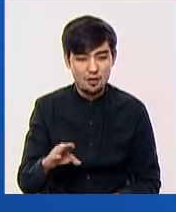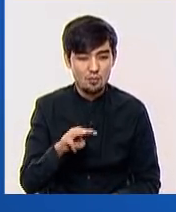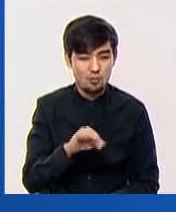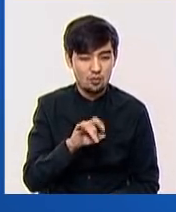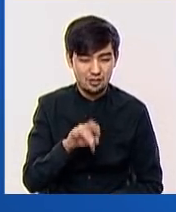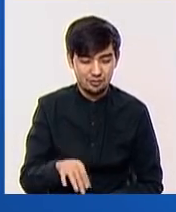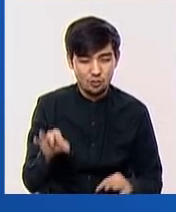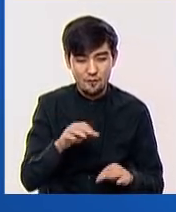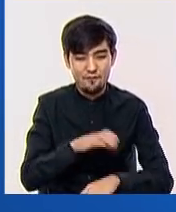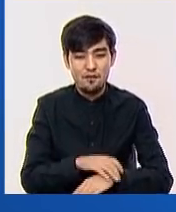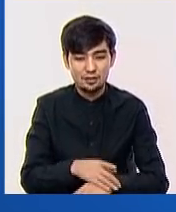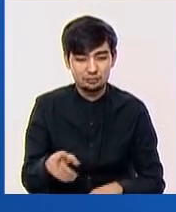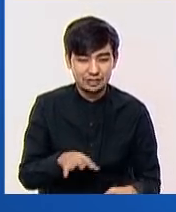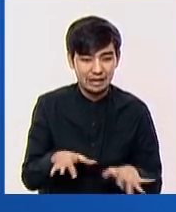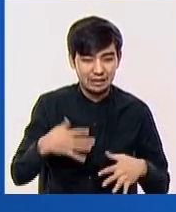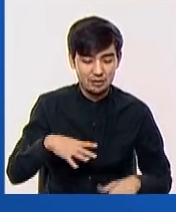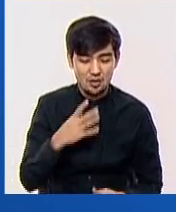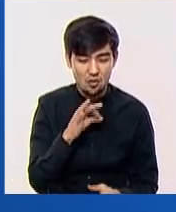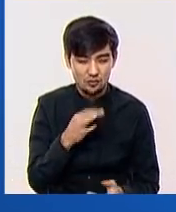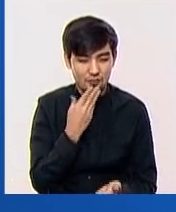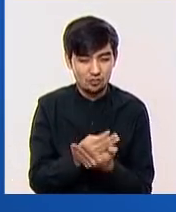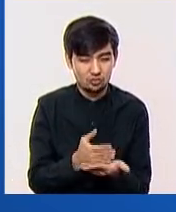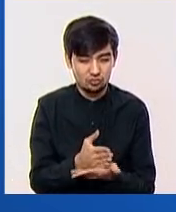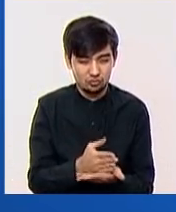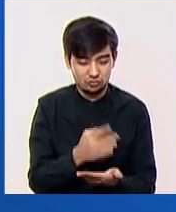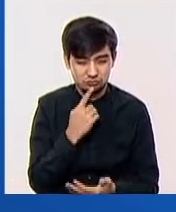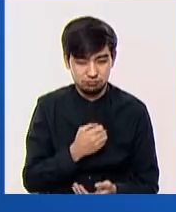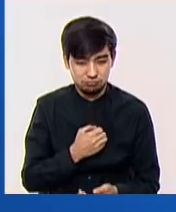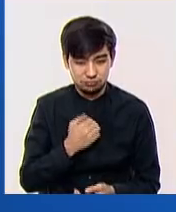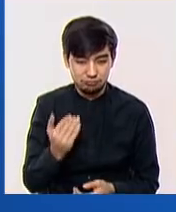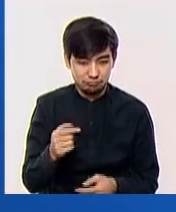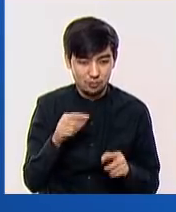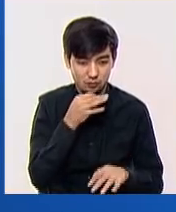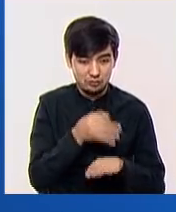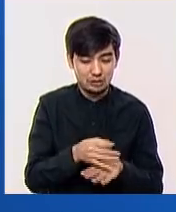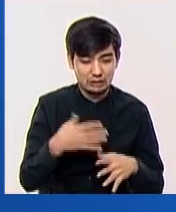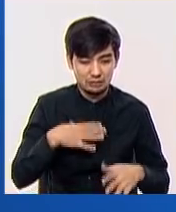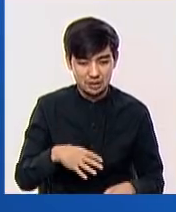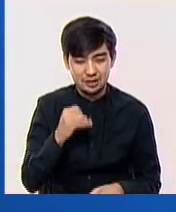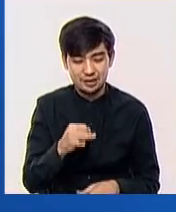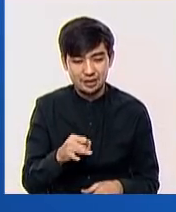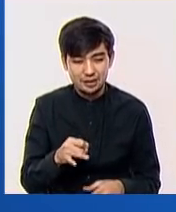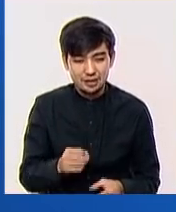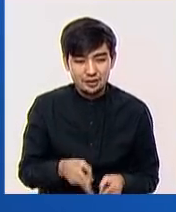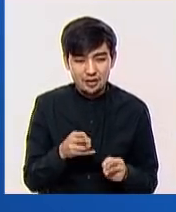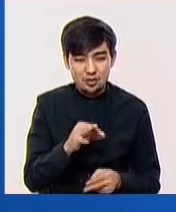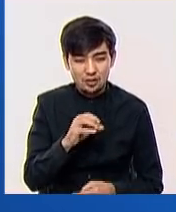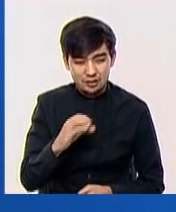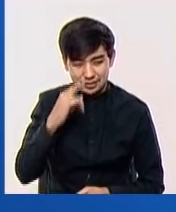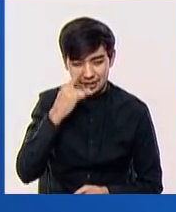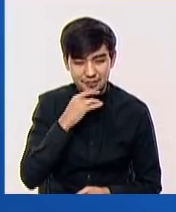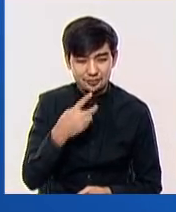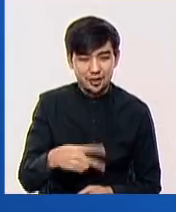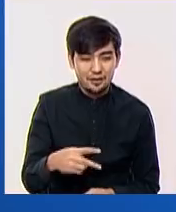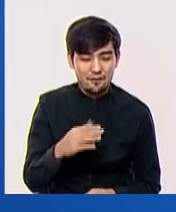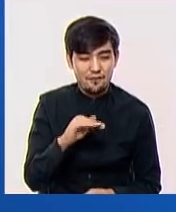по факту бездействия по службе по статье 452 Уголовного кодекса Республики Казахстан. 20 февраля